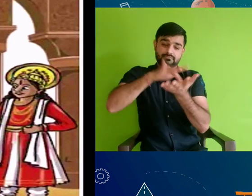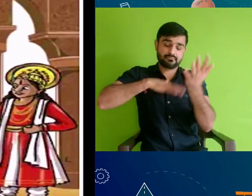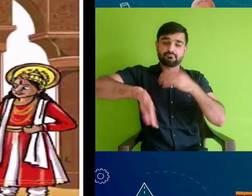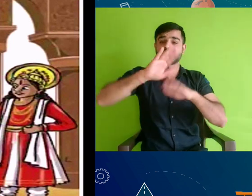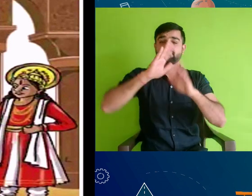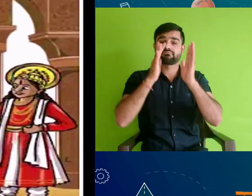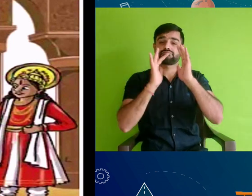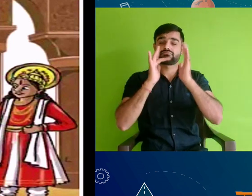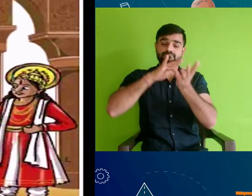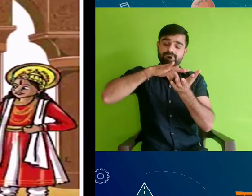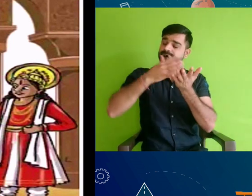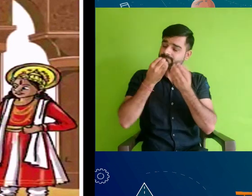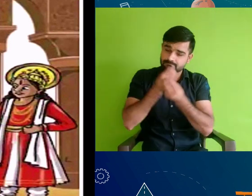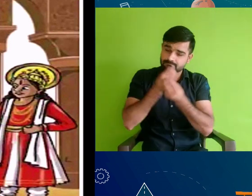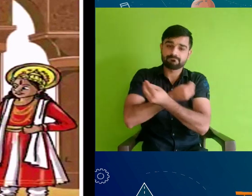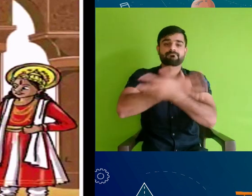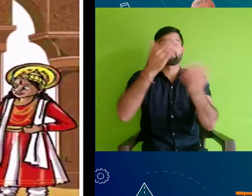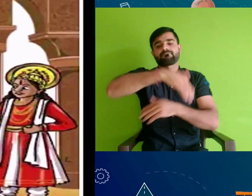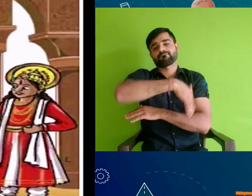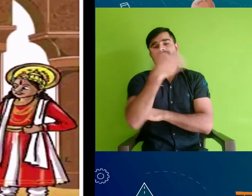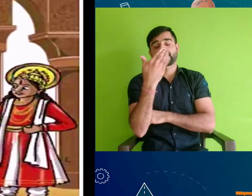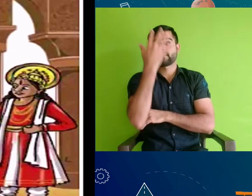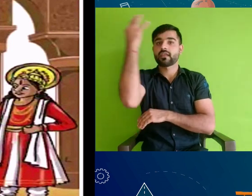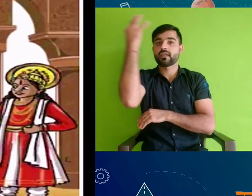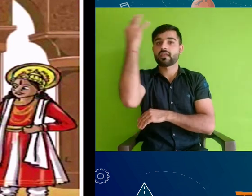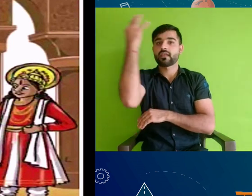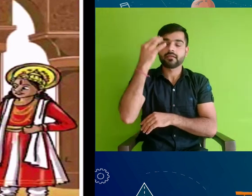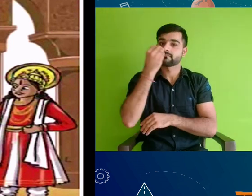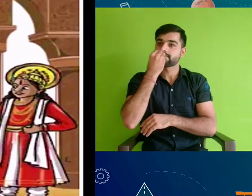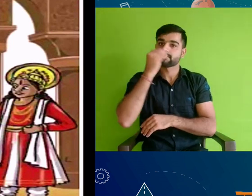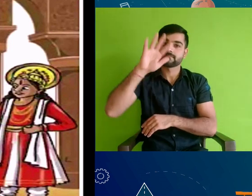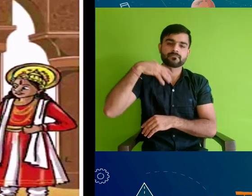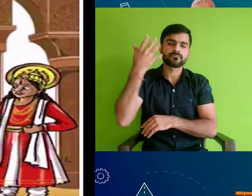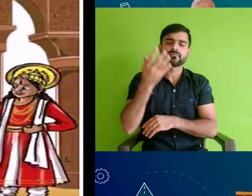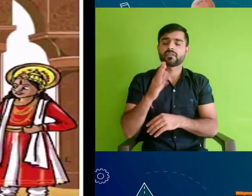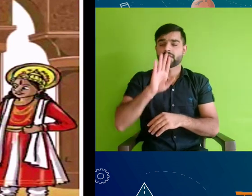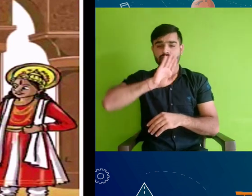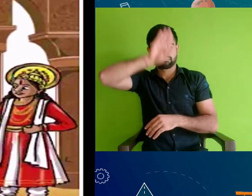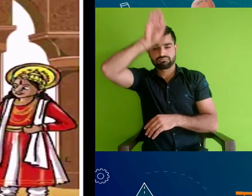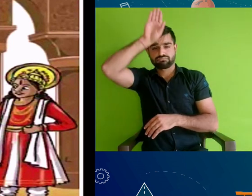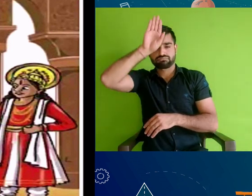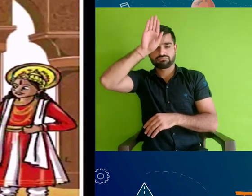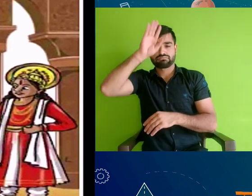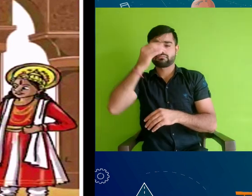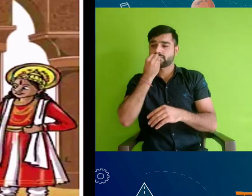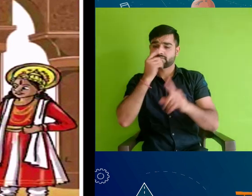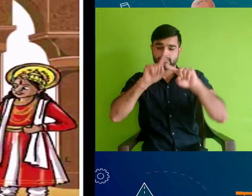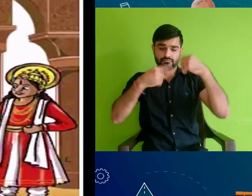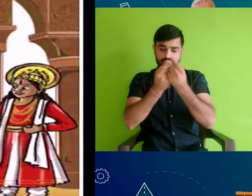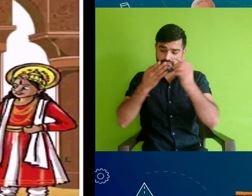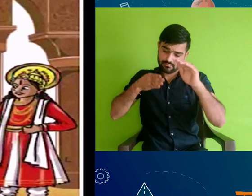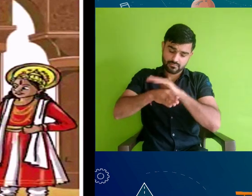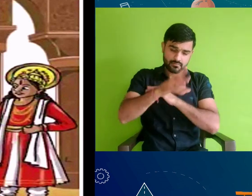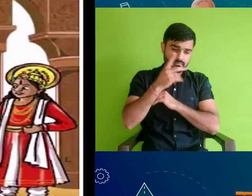करा। इन द आफ्टरनून बिफोर द डिनर द महाराजा एंटर्ड द किचन टू सर्व द